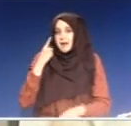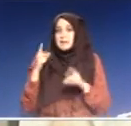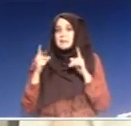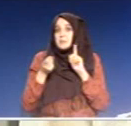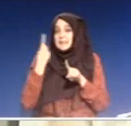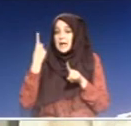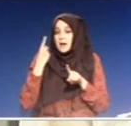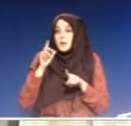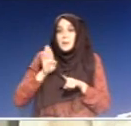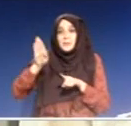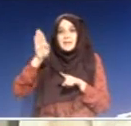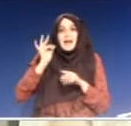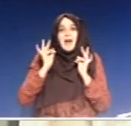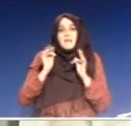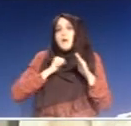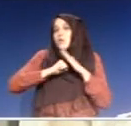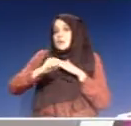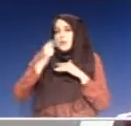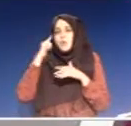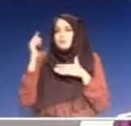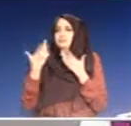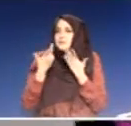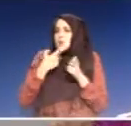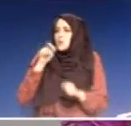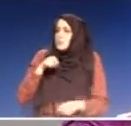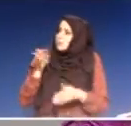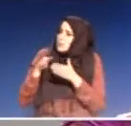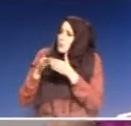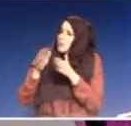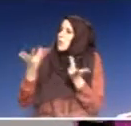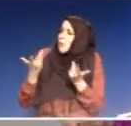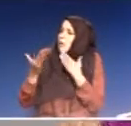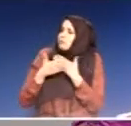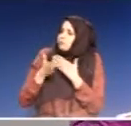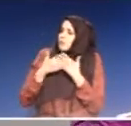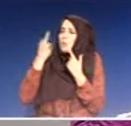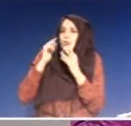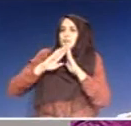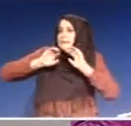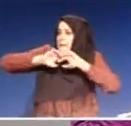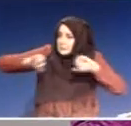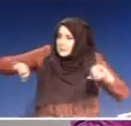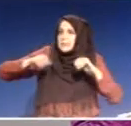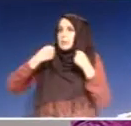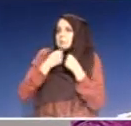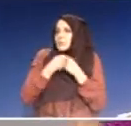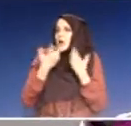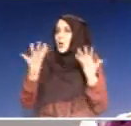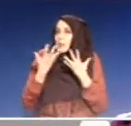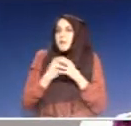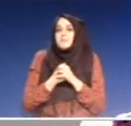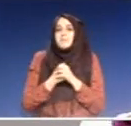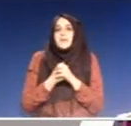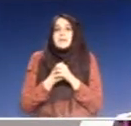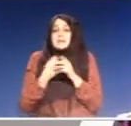في الميدان العقاري ليدله إلى حل النزاع. نعود إلى الآية الكريمة: فاسأل به خبيرا. ما